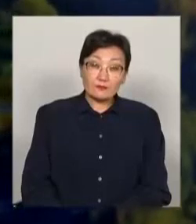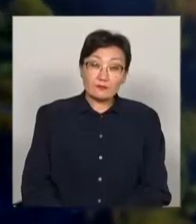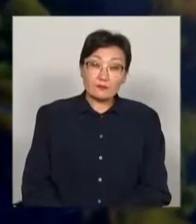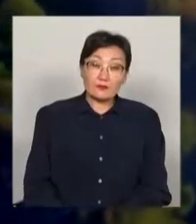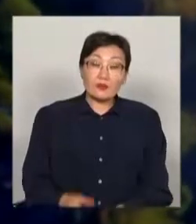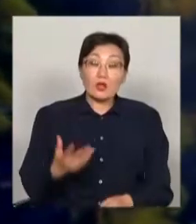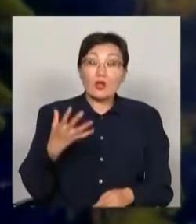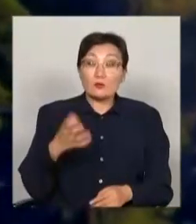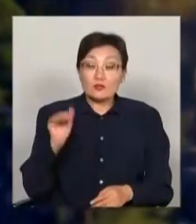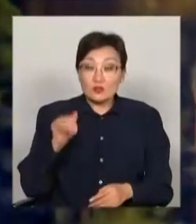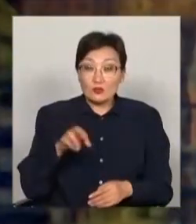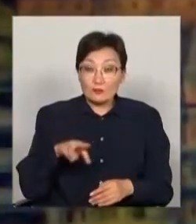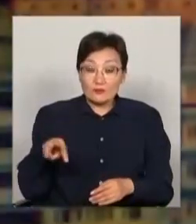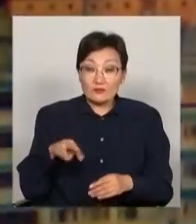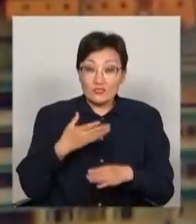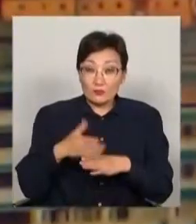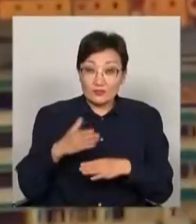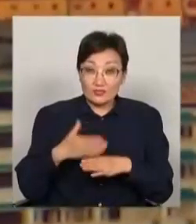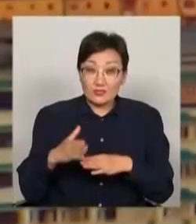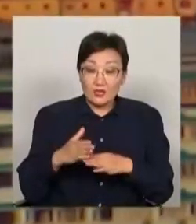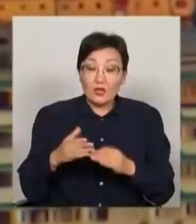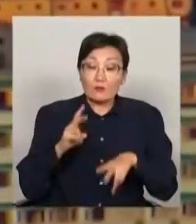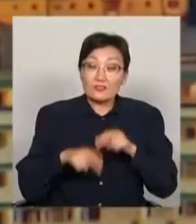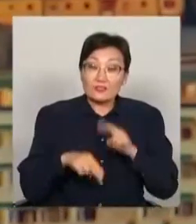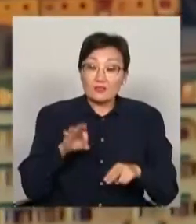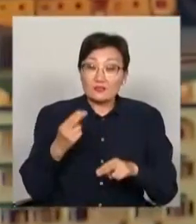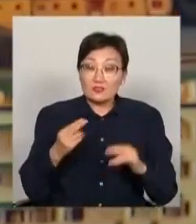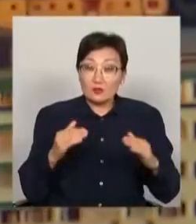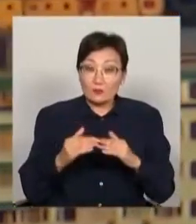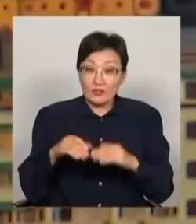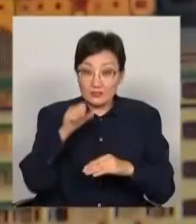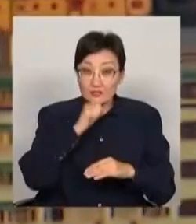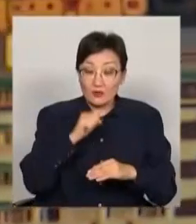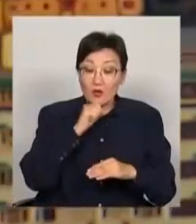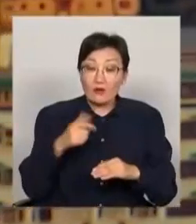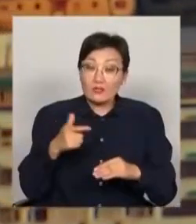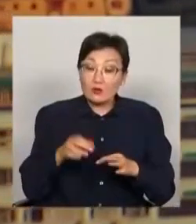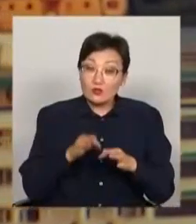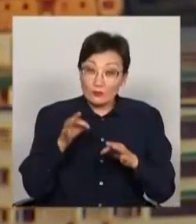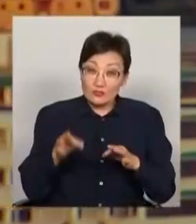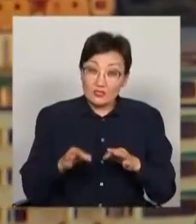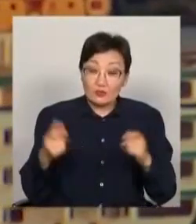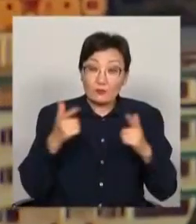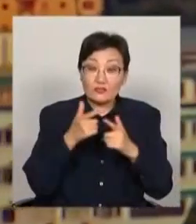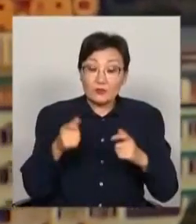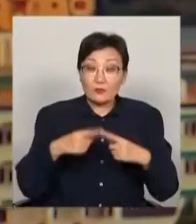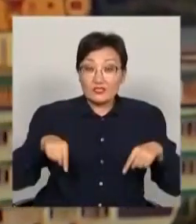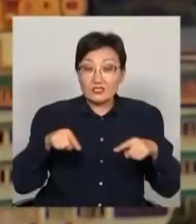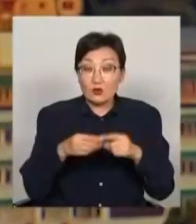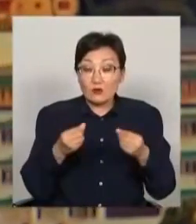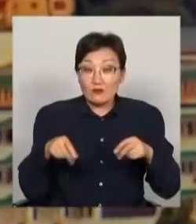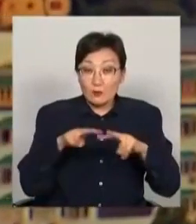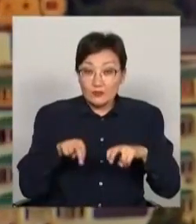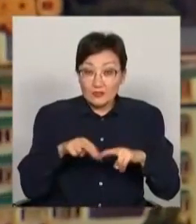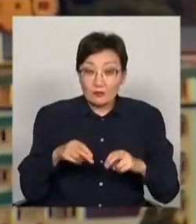пол миллиарда тенге выделены выделенных на строительство соцобъектов похитили в атырауской области как сообщили в агентстве по финмониторингу